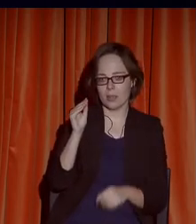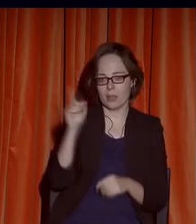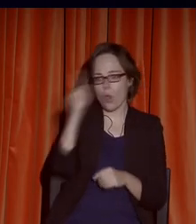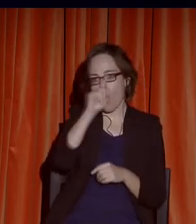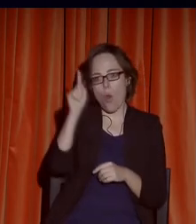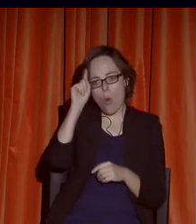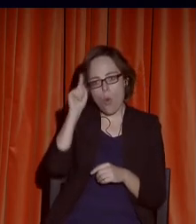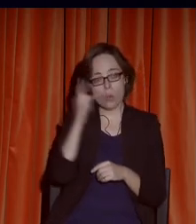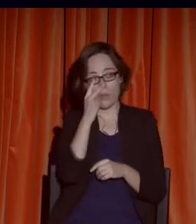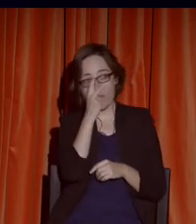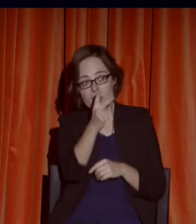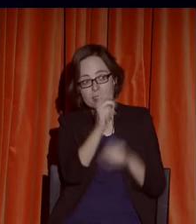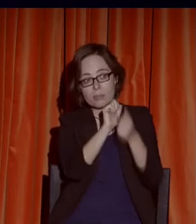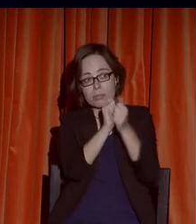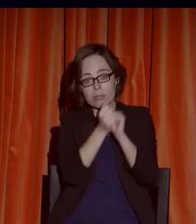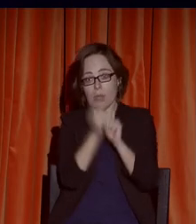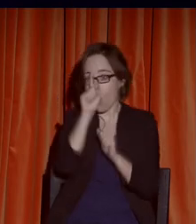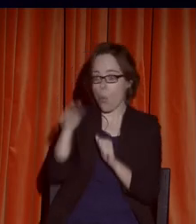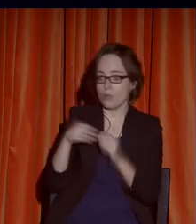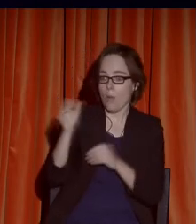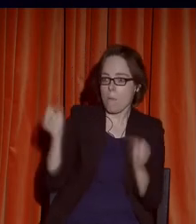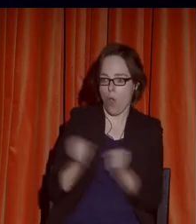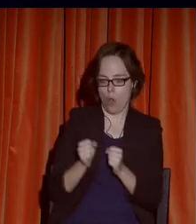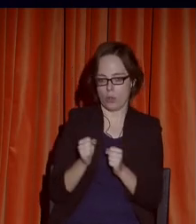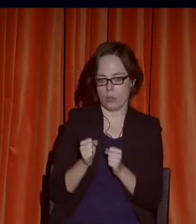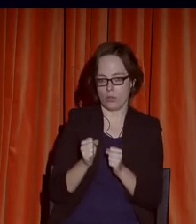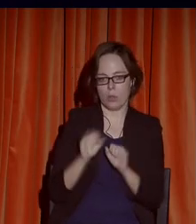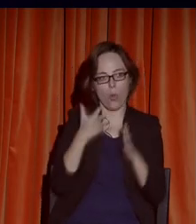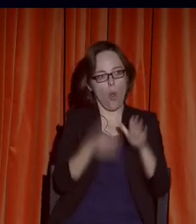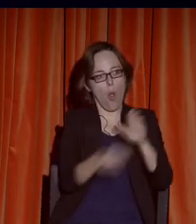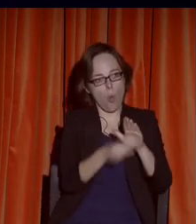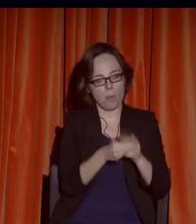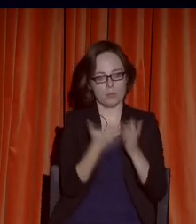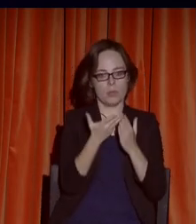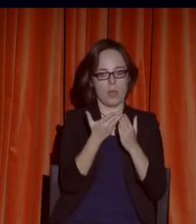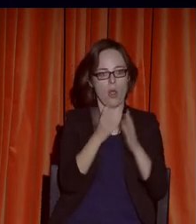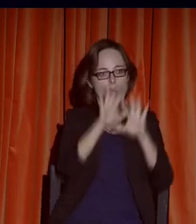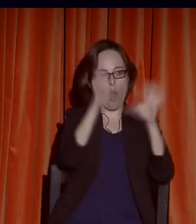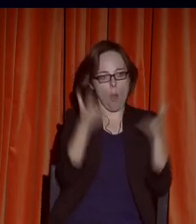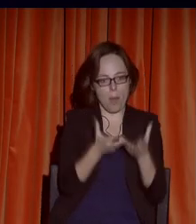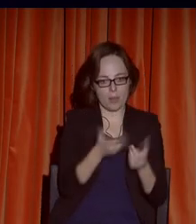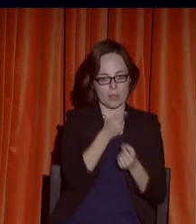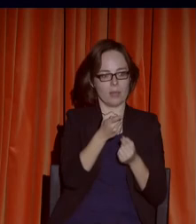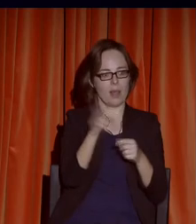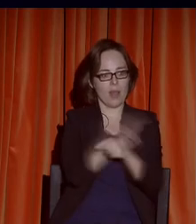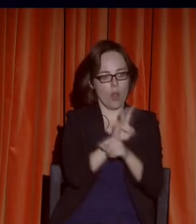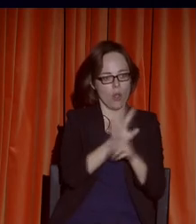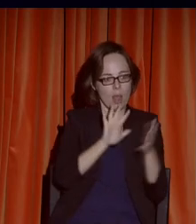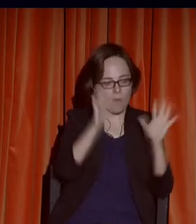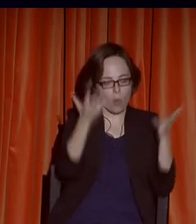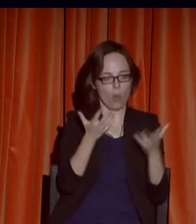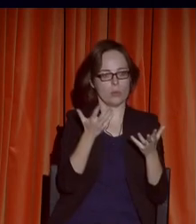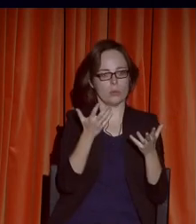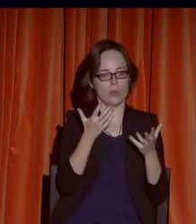pewnych procesów boją. Więc mówimy o procesach takich jak korupcja, globalizacja, rewolucja technologiczna, masowe